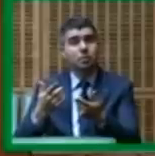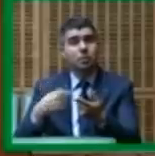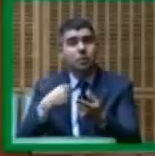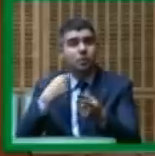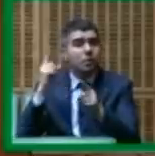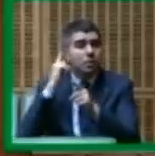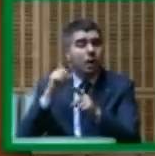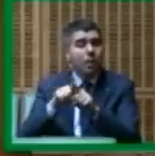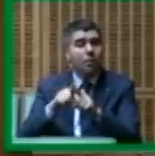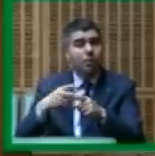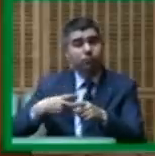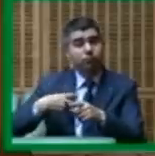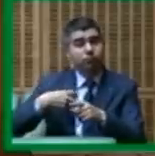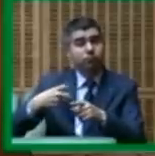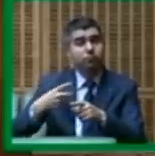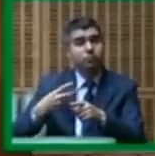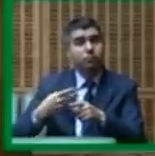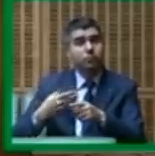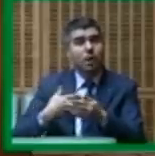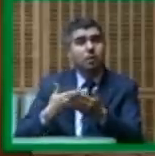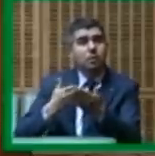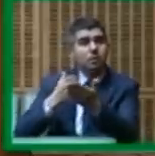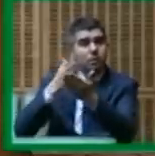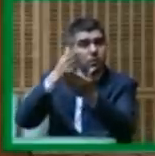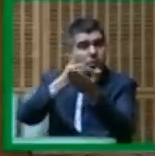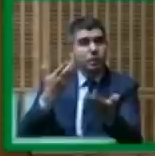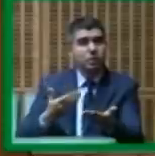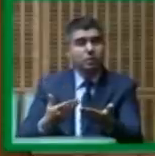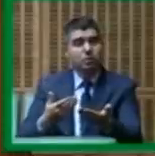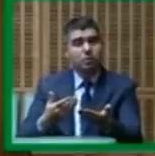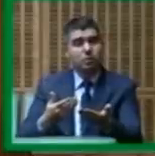رجال الأعمال كيعرفوا، اللي مشيت عند رجال الأعمال في الدار البيضاء